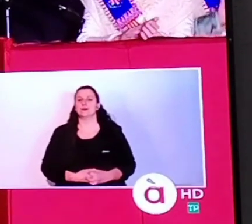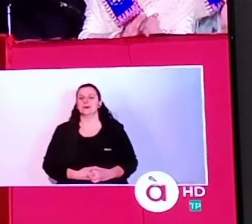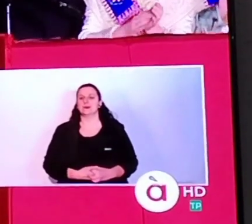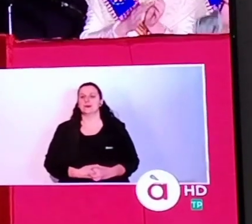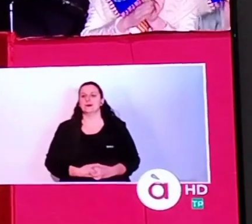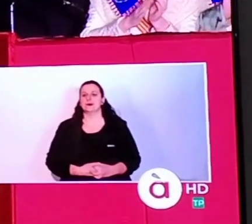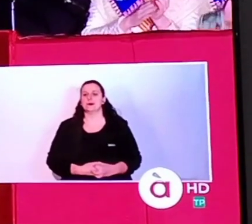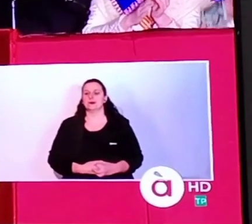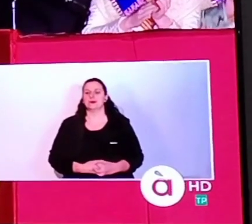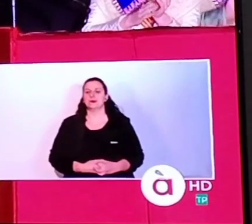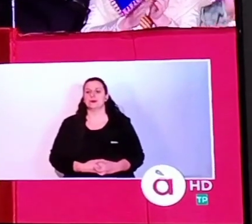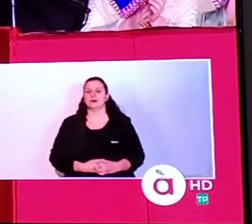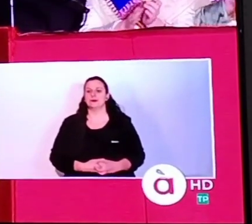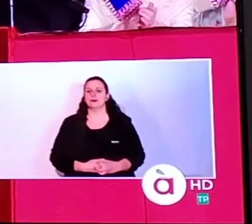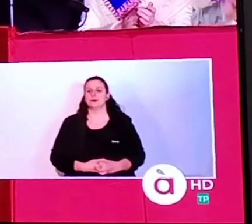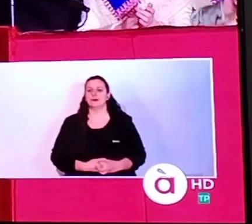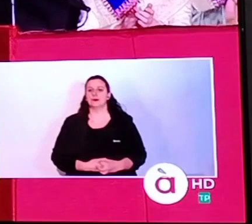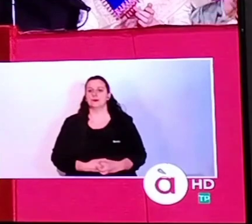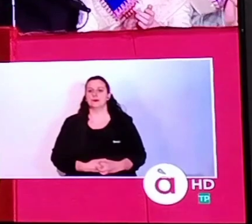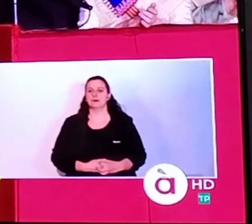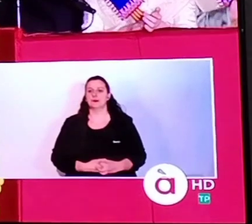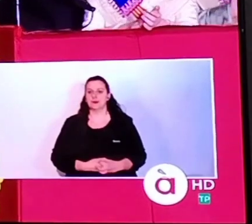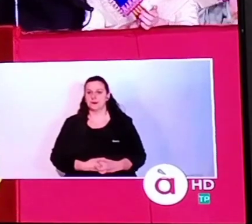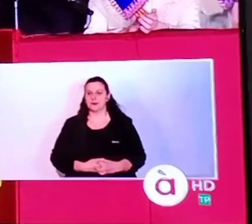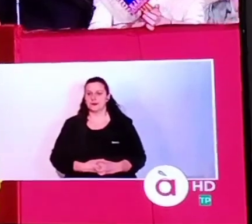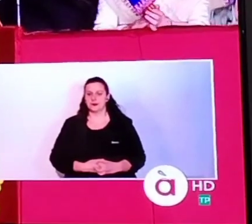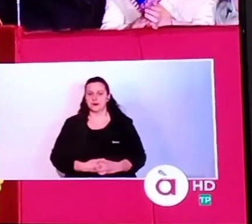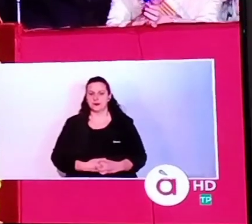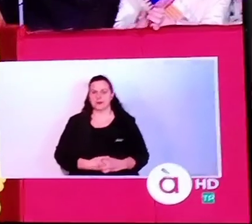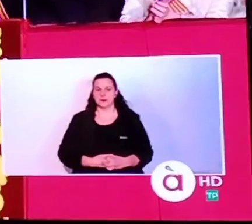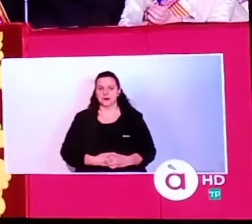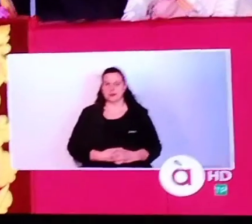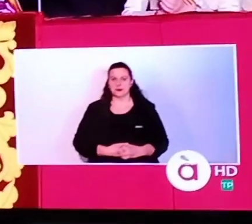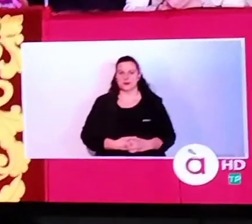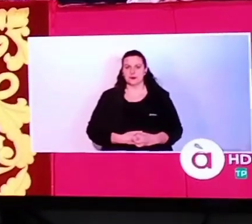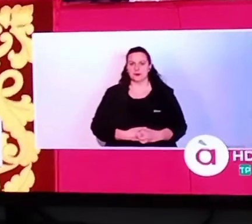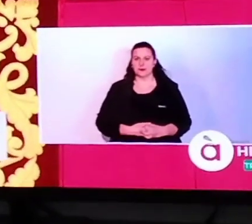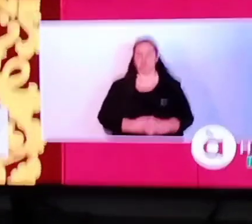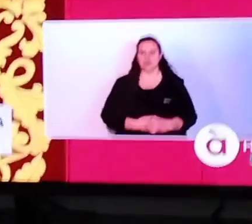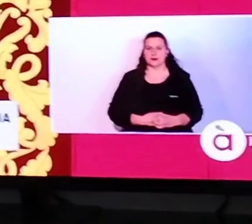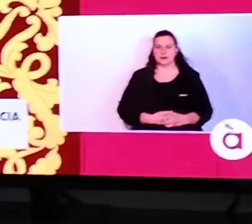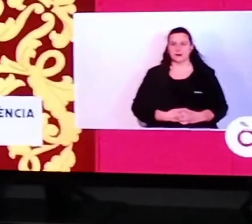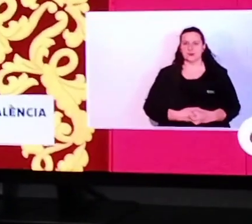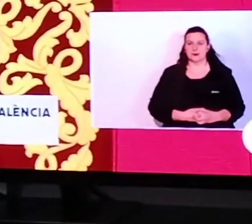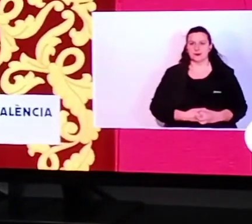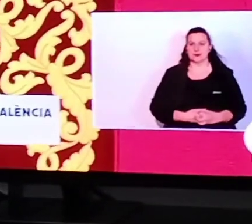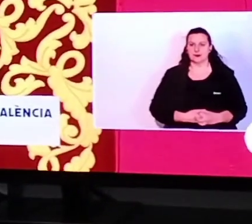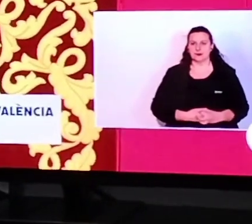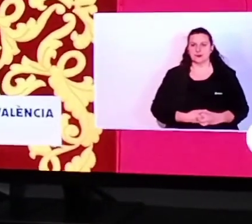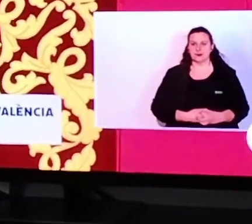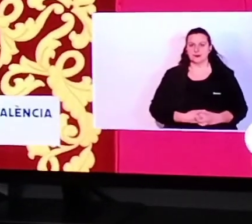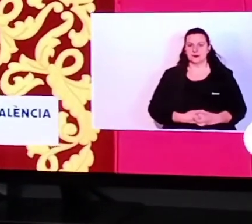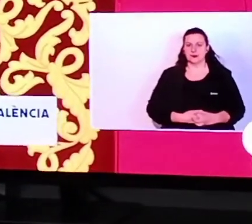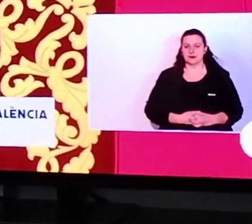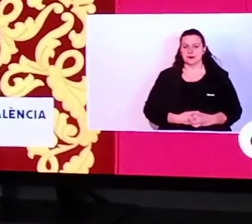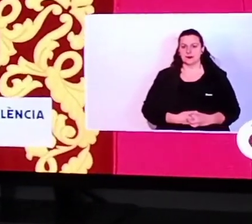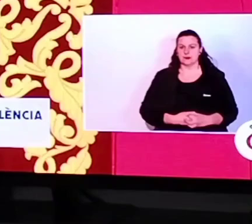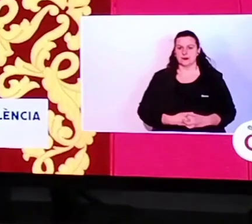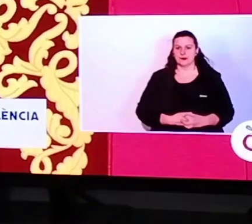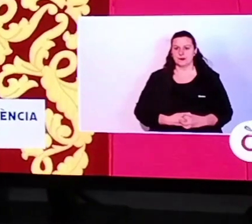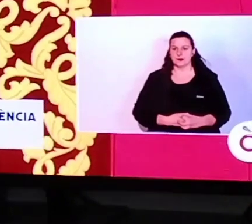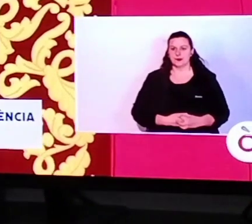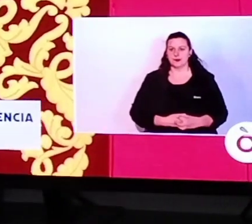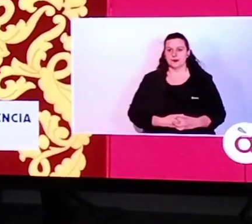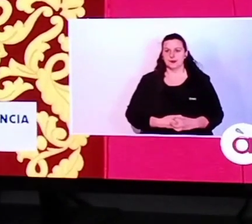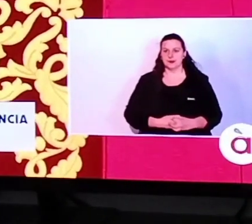Ahí tenéis les esclaus, ben orgulloses, com ha dit l'alcaldessa de la ciutat de València, les nostres lidereses. Aixina